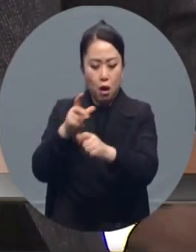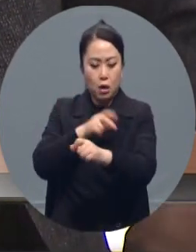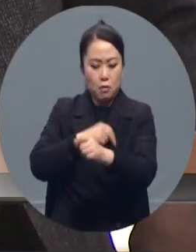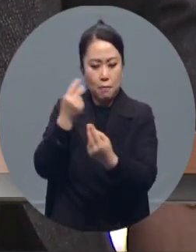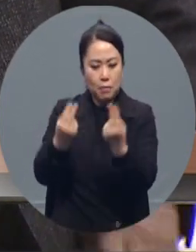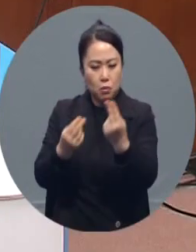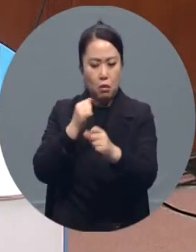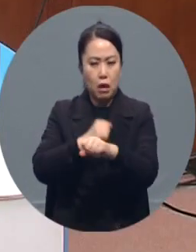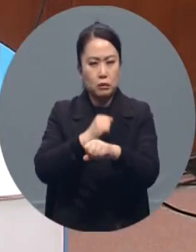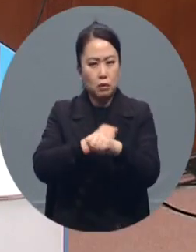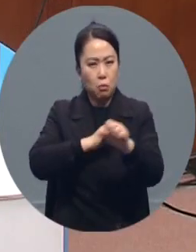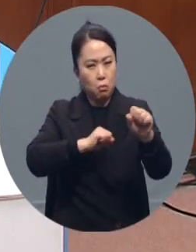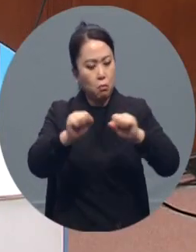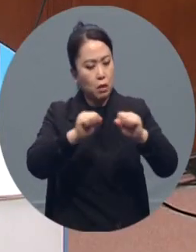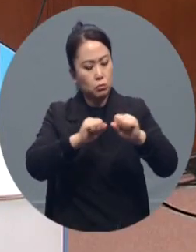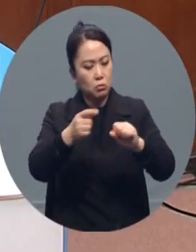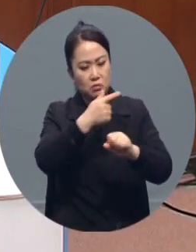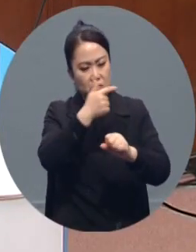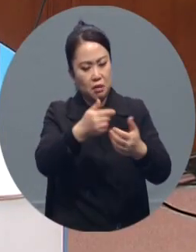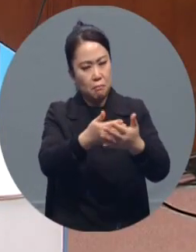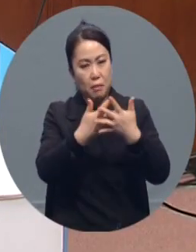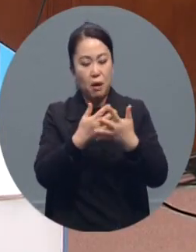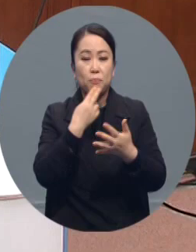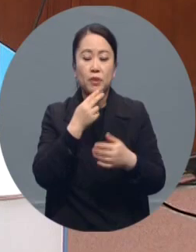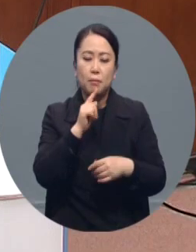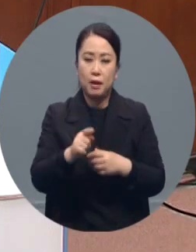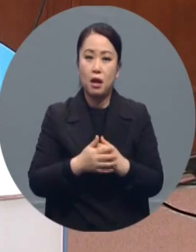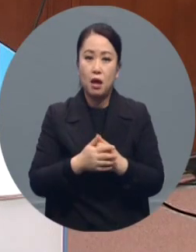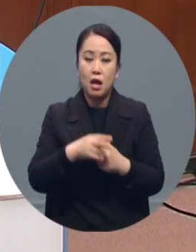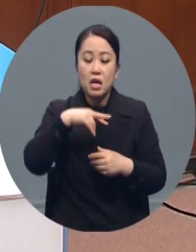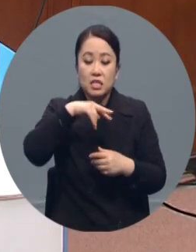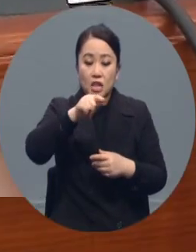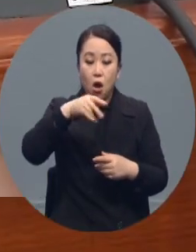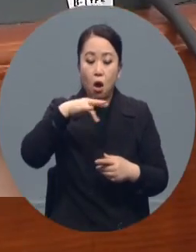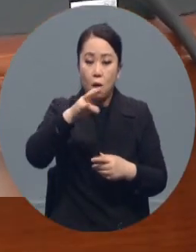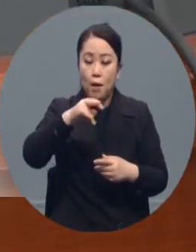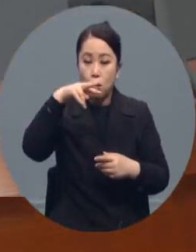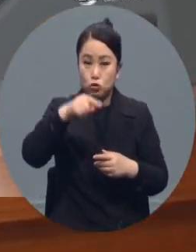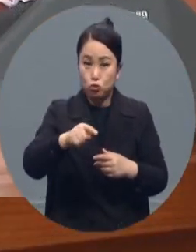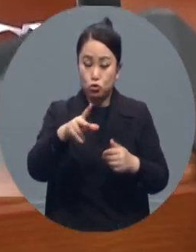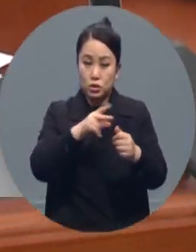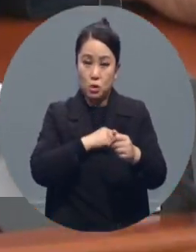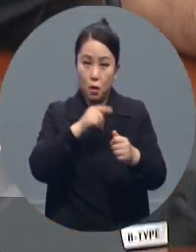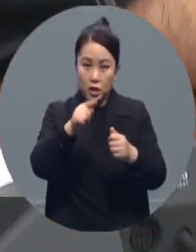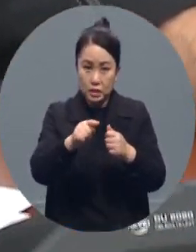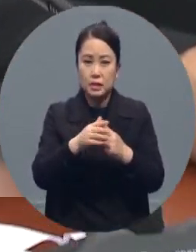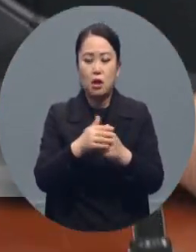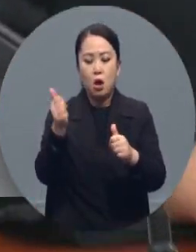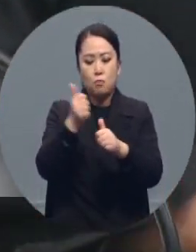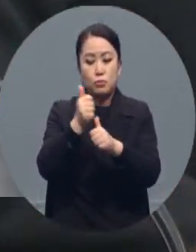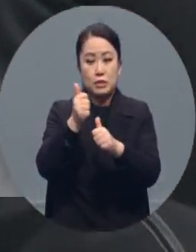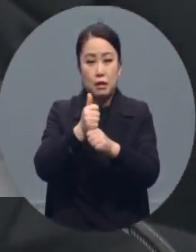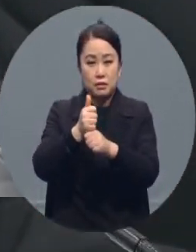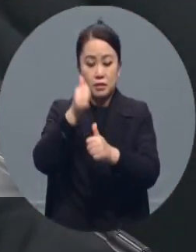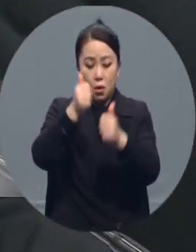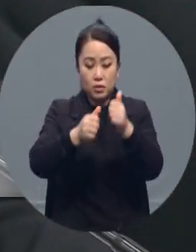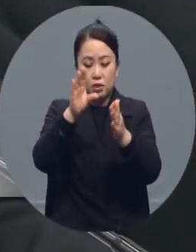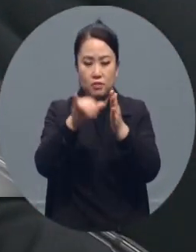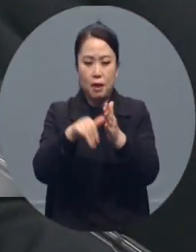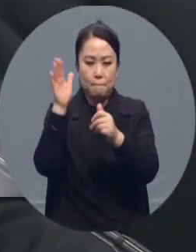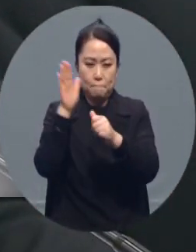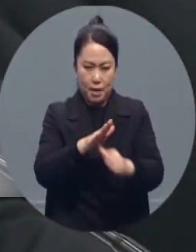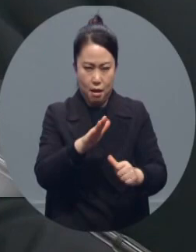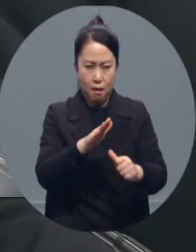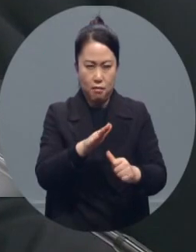중론입니다. 5선인 부산진갑의 서병수 의원은 당내 국회 부의장 경선에서 떨어지며 체면을